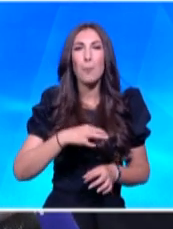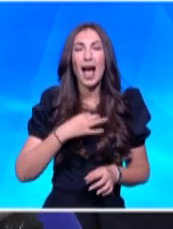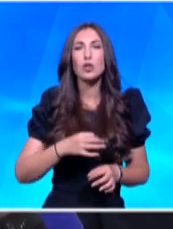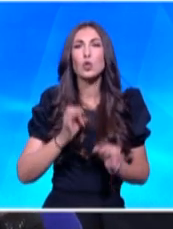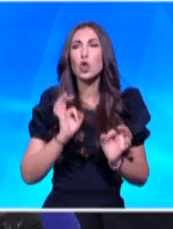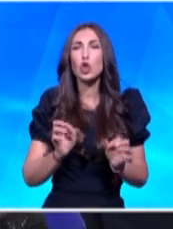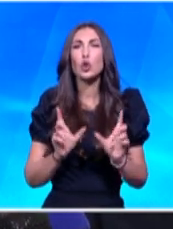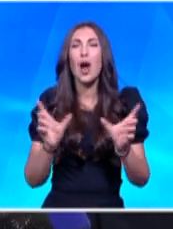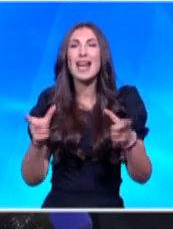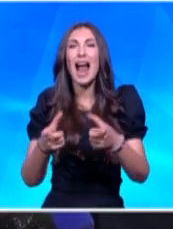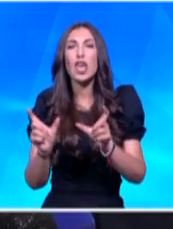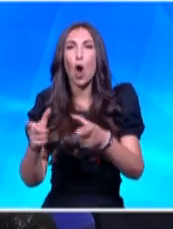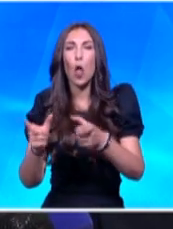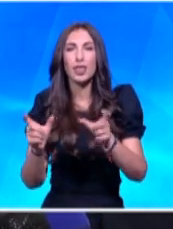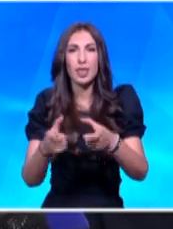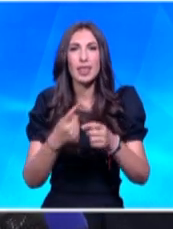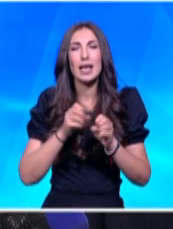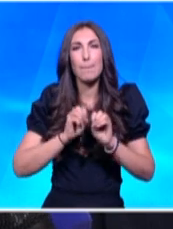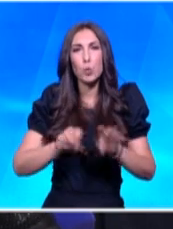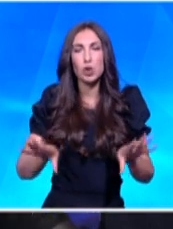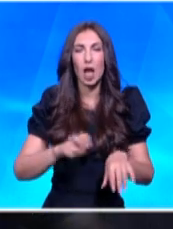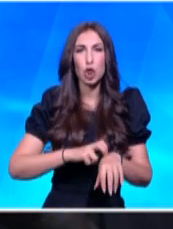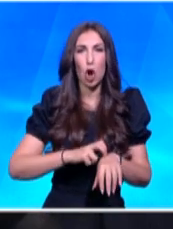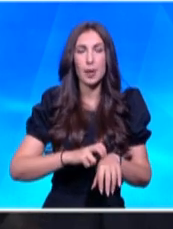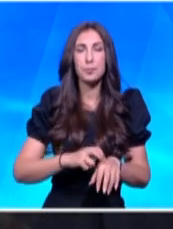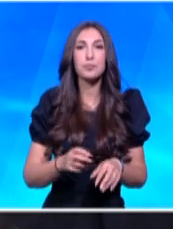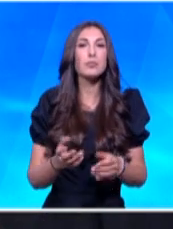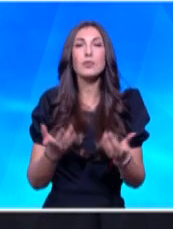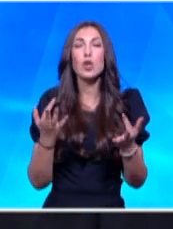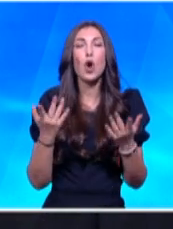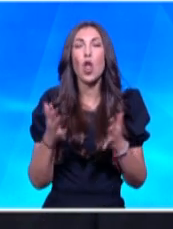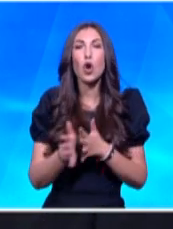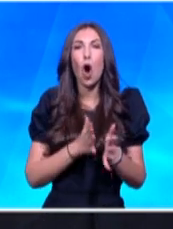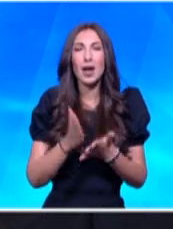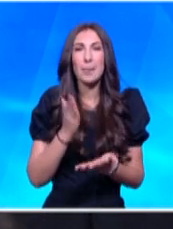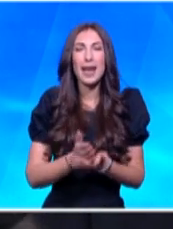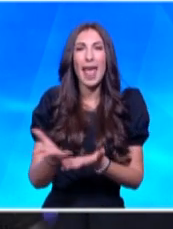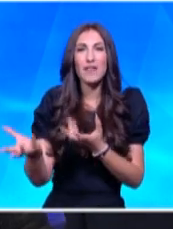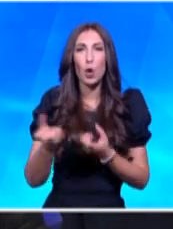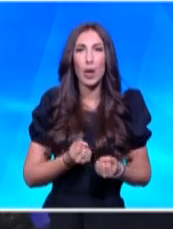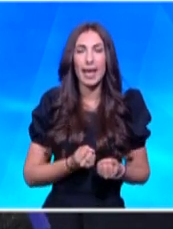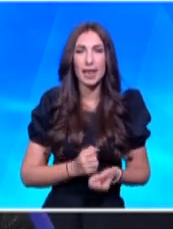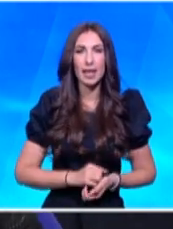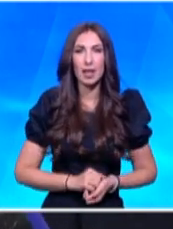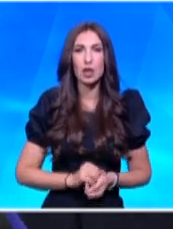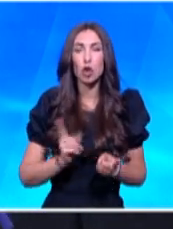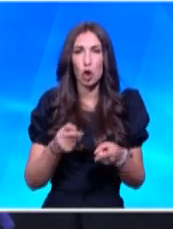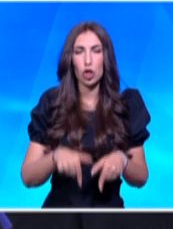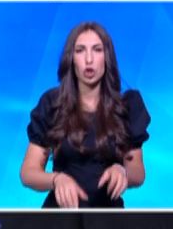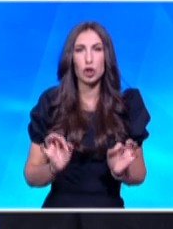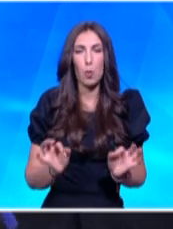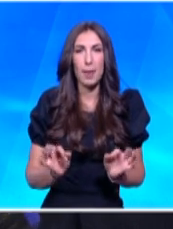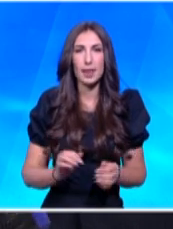точно региони, за да се пусне ток. Колко хора са били евакуирани? До този момент колко